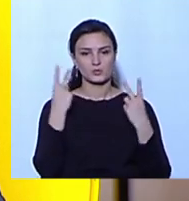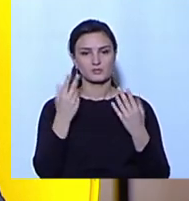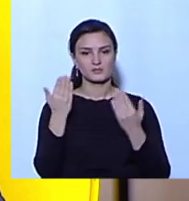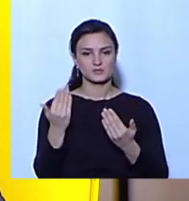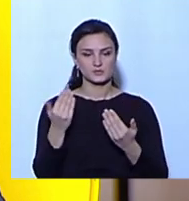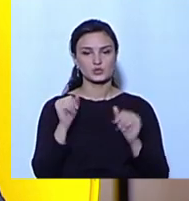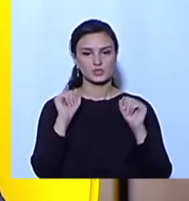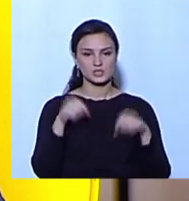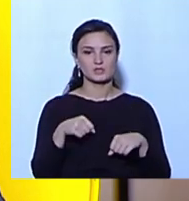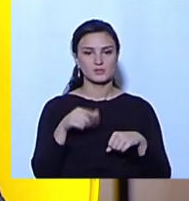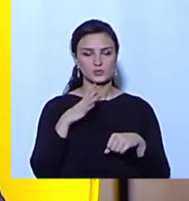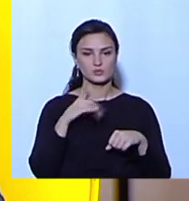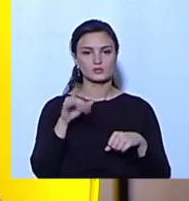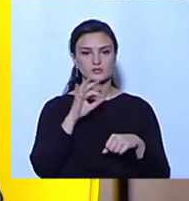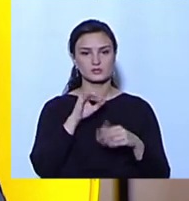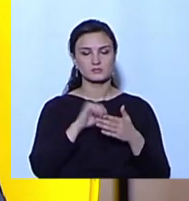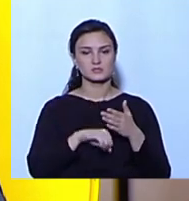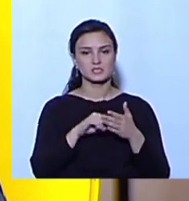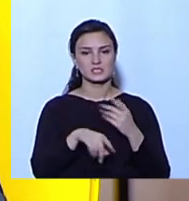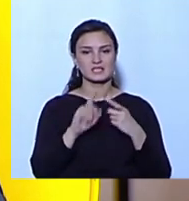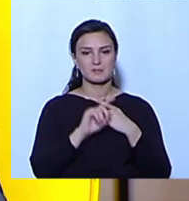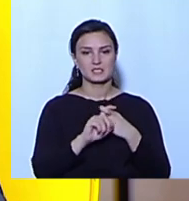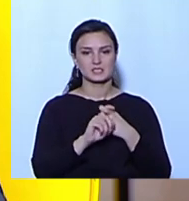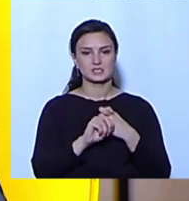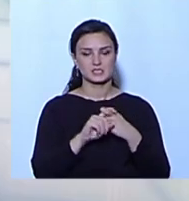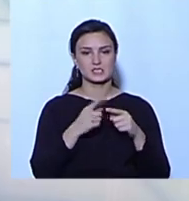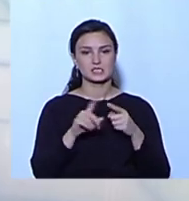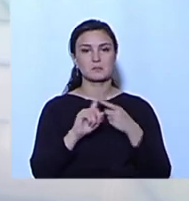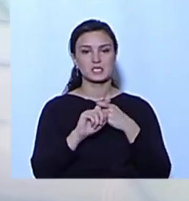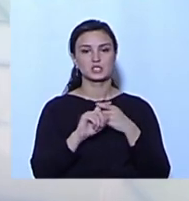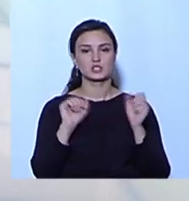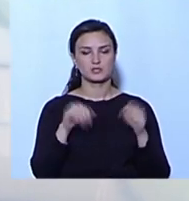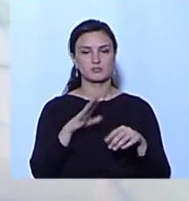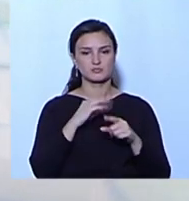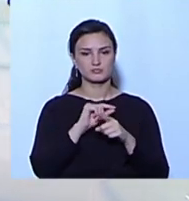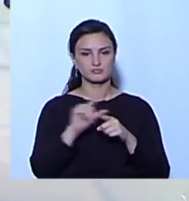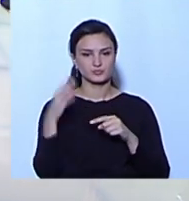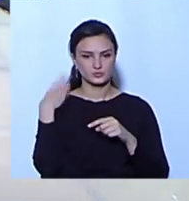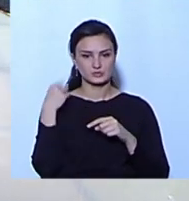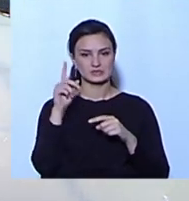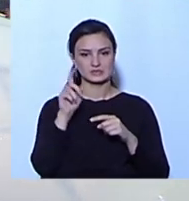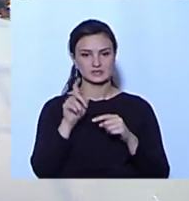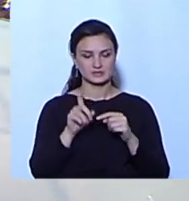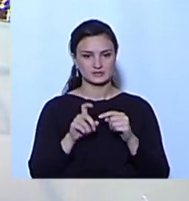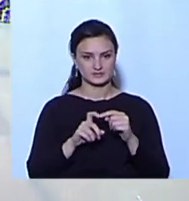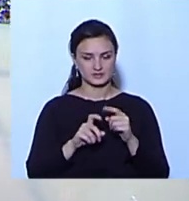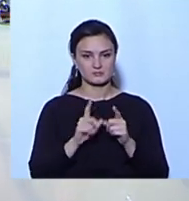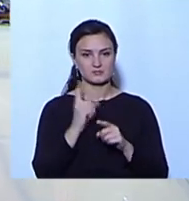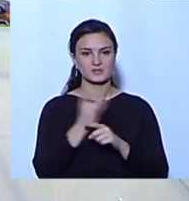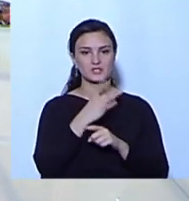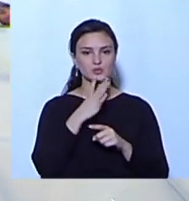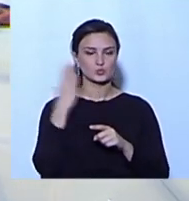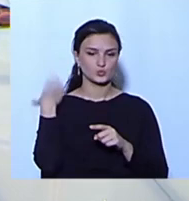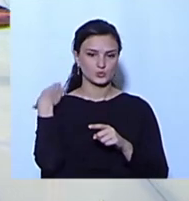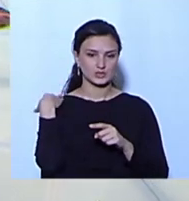მაყურებლებისთვის. შეიძლება გამოიწვიოს ინფექცია. ეს ინფექცია შეიძლება გავრცელდეს ზურგის ტვინზე, ასე ვთქვათ, ან და პირადად იყოს